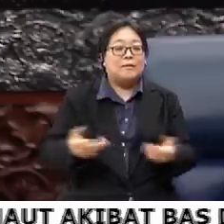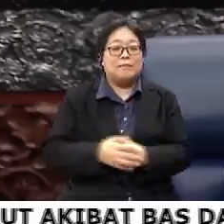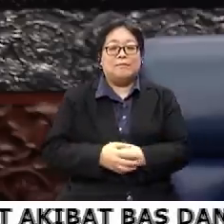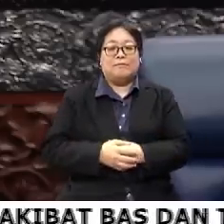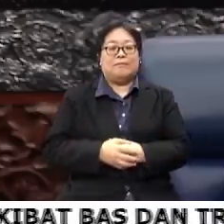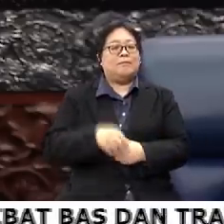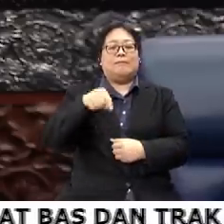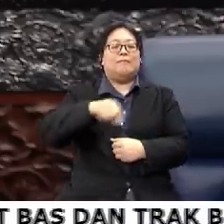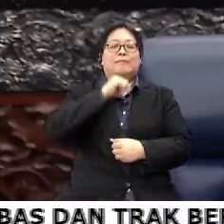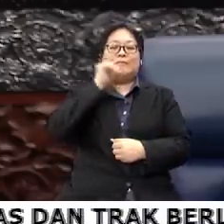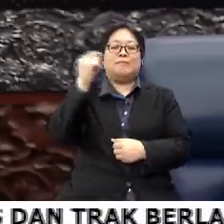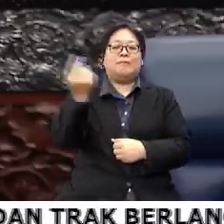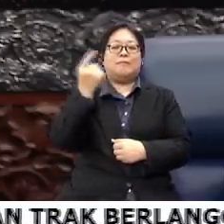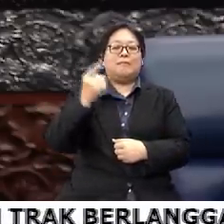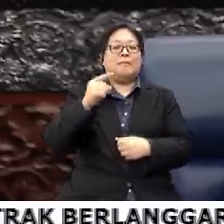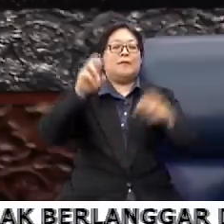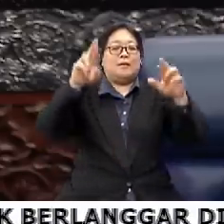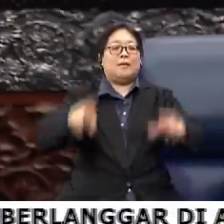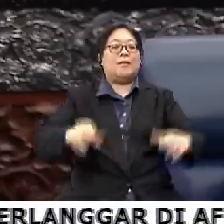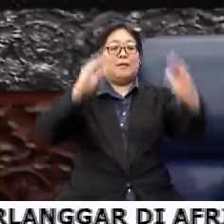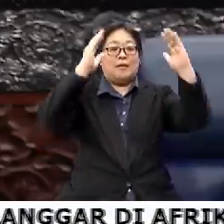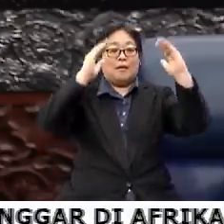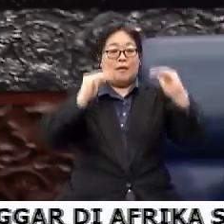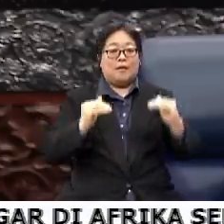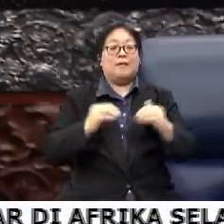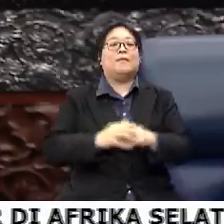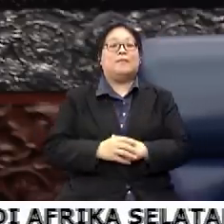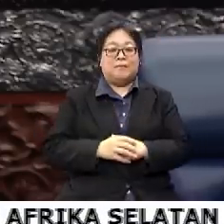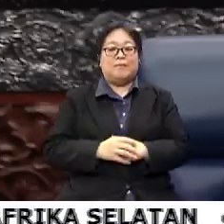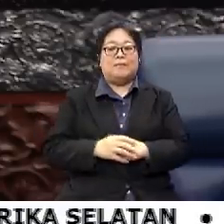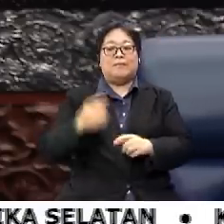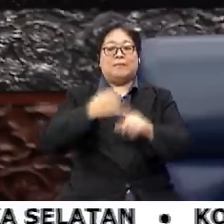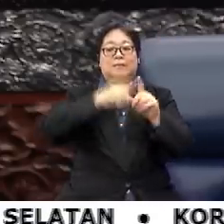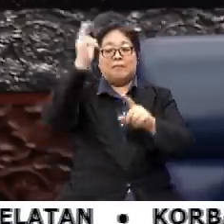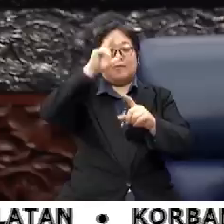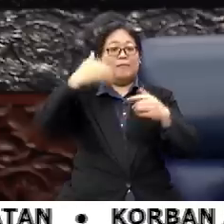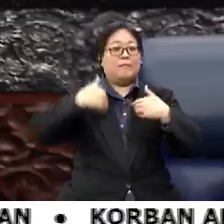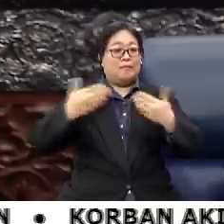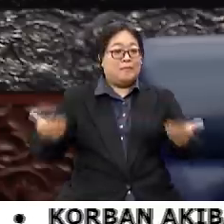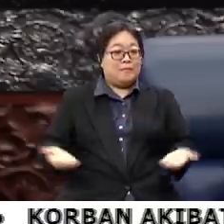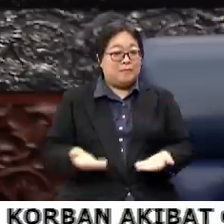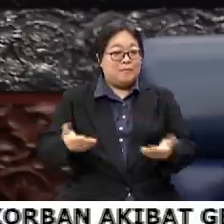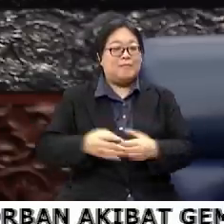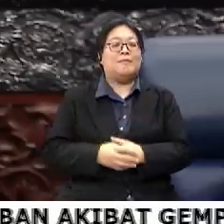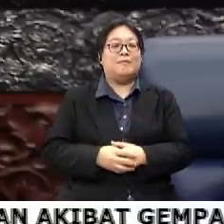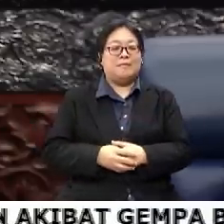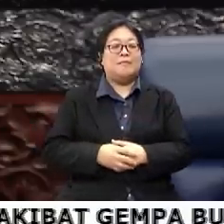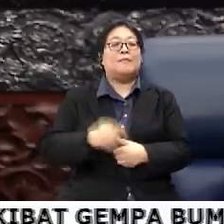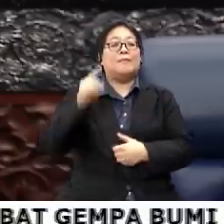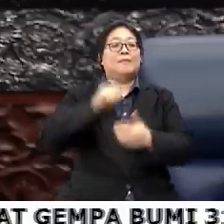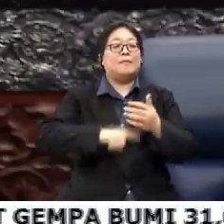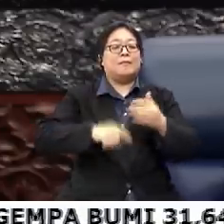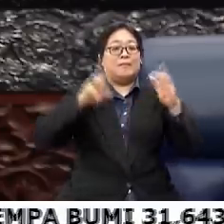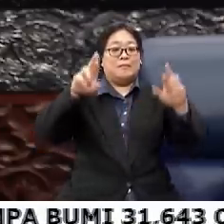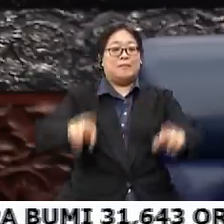Dan ini bukanlah sesuatu yang rakyat harapkan sebenarnya daripada kerajaan yang ada pada hari ini. Yang rakyat harapkan,